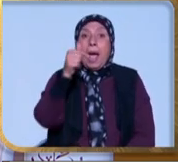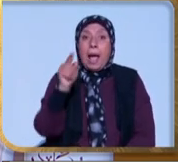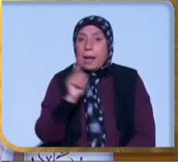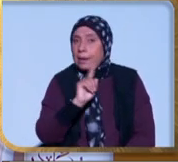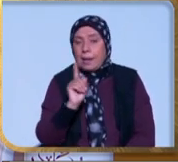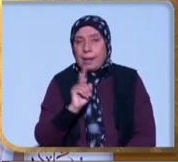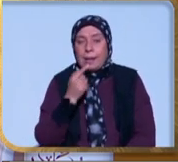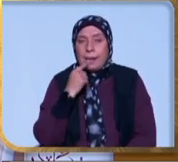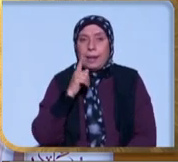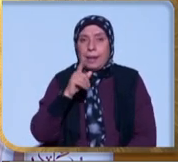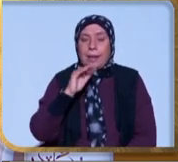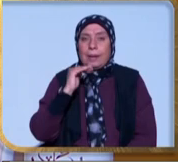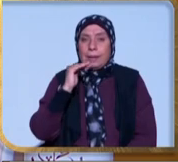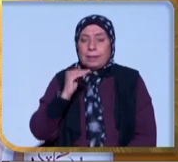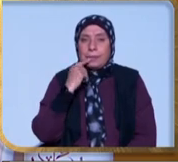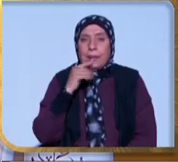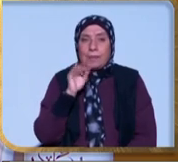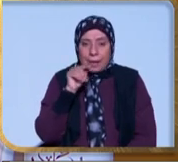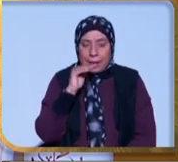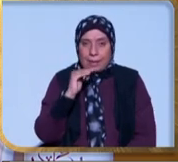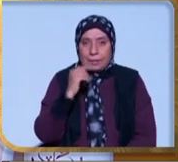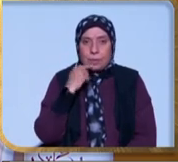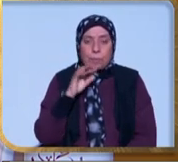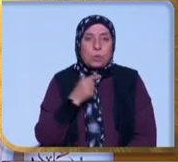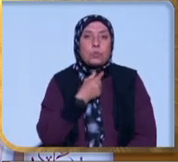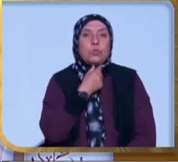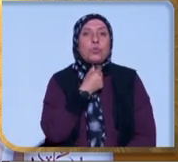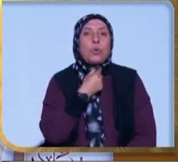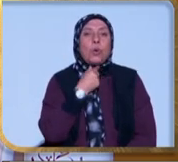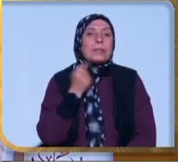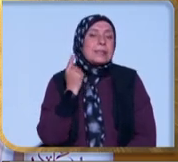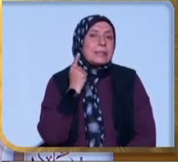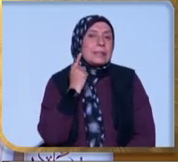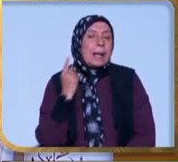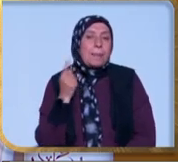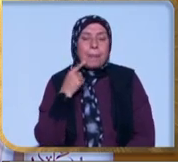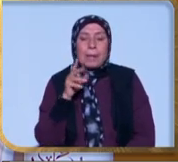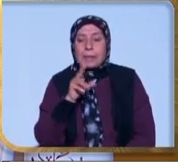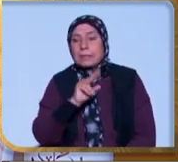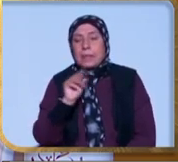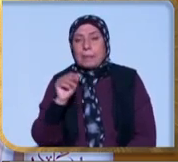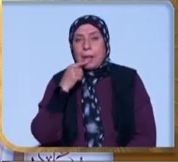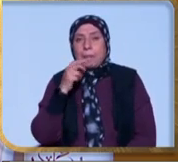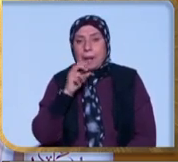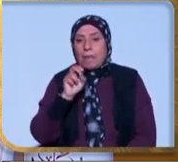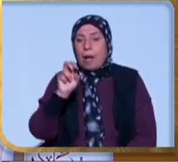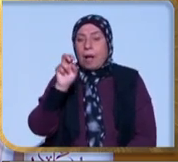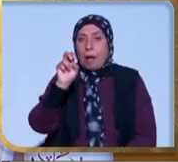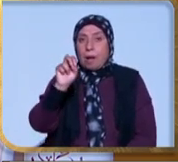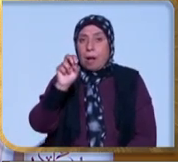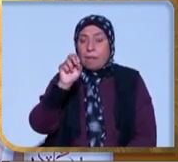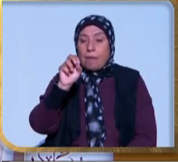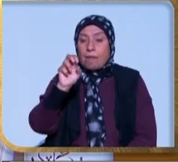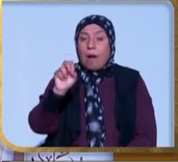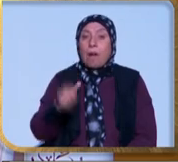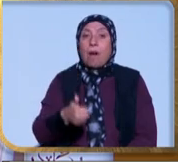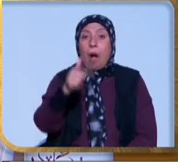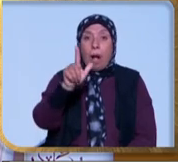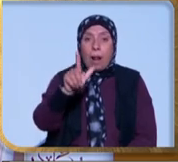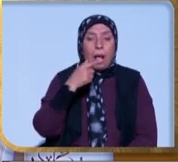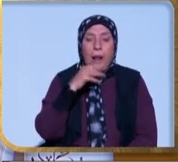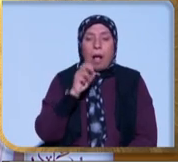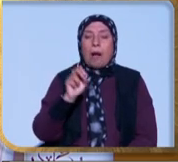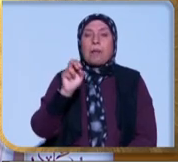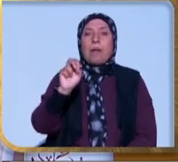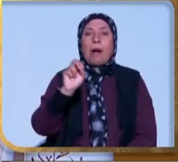أيكونوا آ، فباخد هنا الصوت، ما أقول مثلا قال فبتقول قا، أنت بتاخد الصوت، لكن الأحرف المقطعة